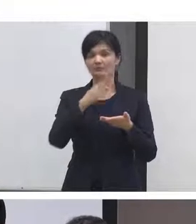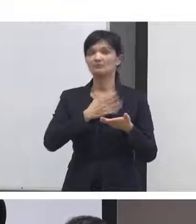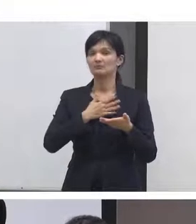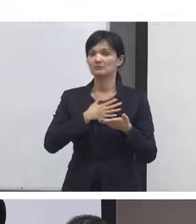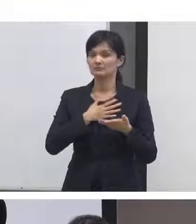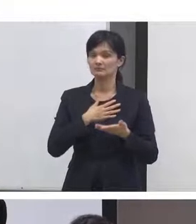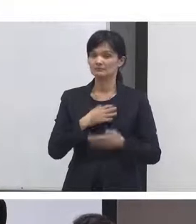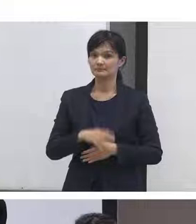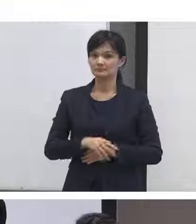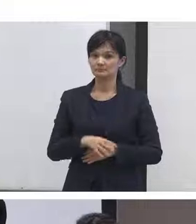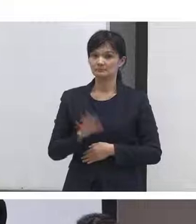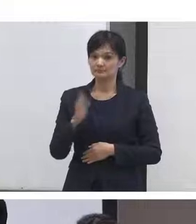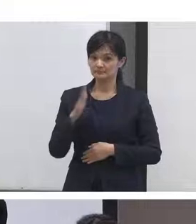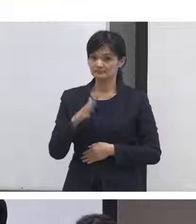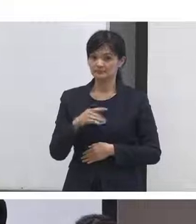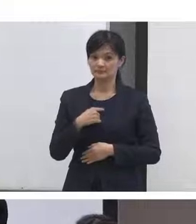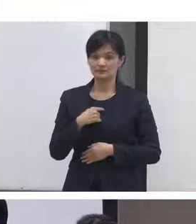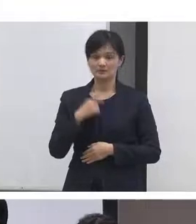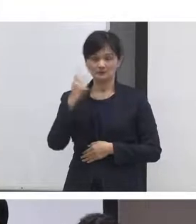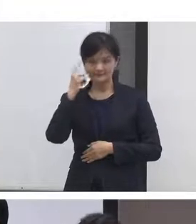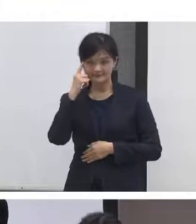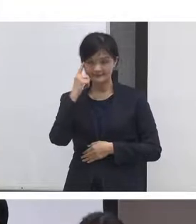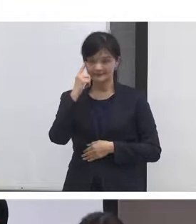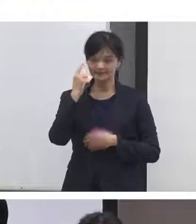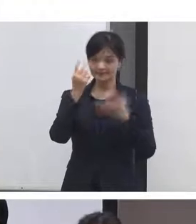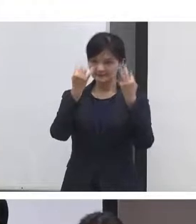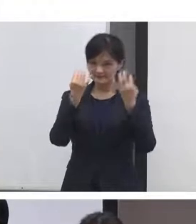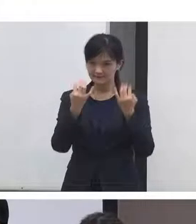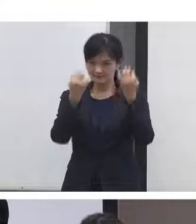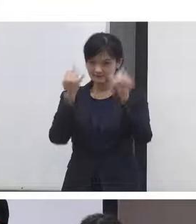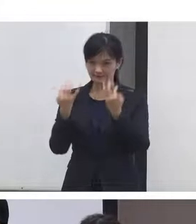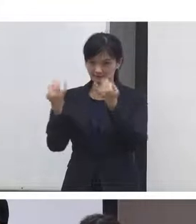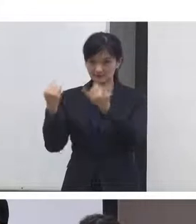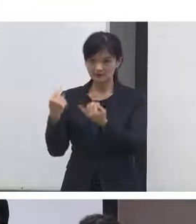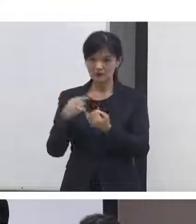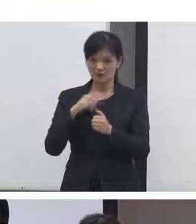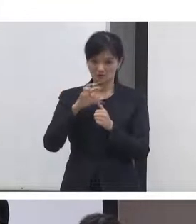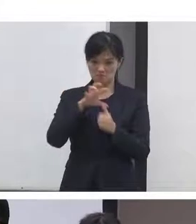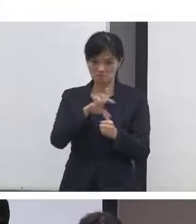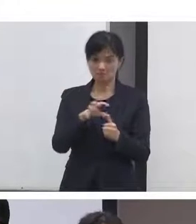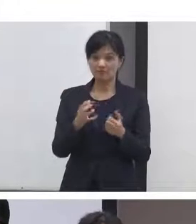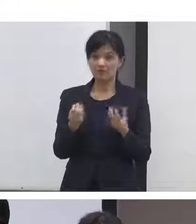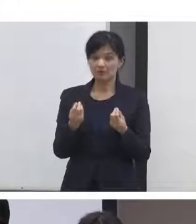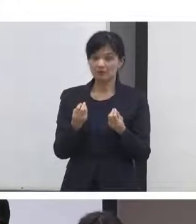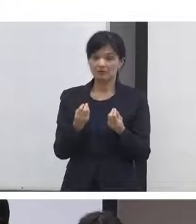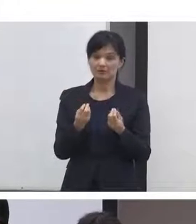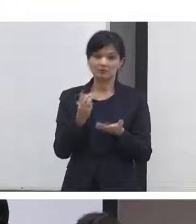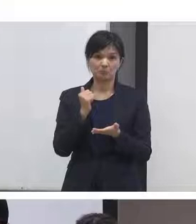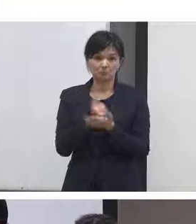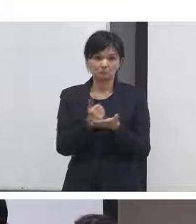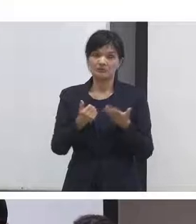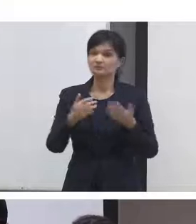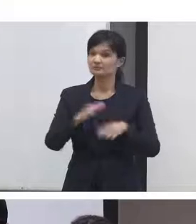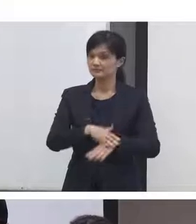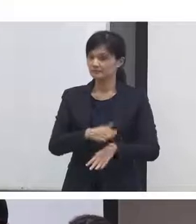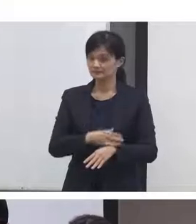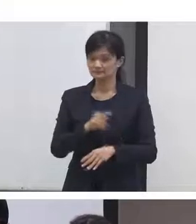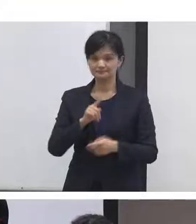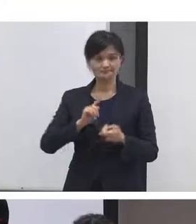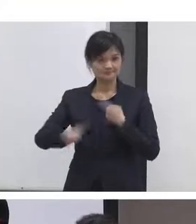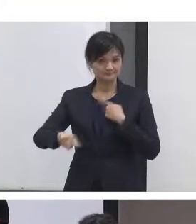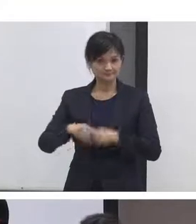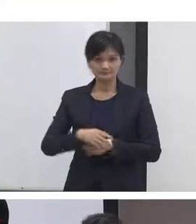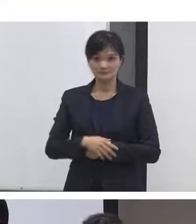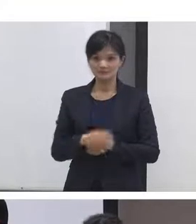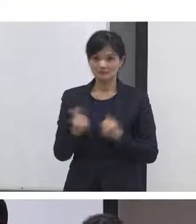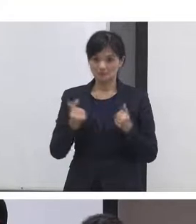一种根本的原因是因为我们用过度线性的逻辑，认为不逼你就不会有产出，例如读书，结果就落入恶性循环。不过从行为科